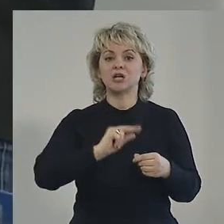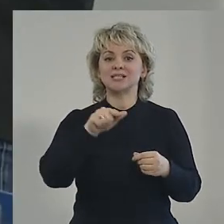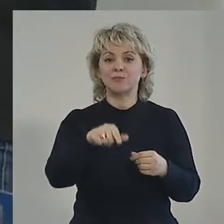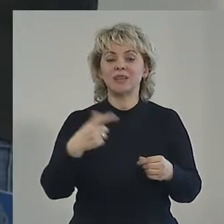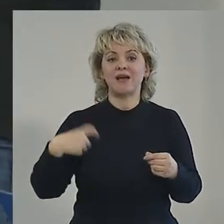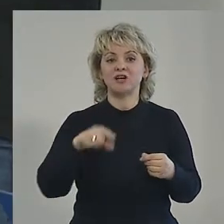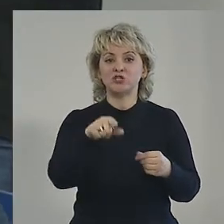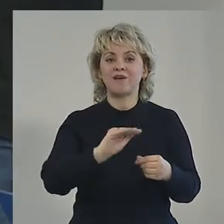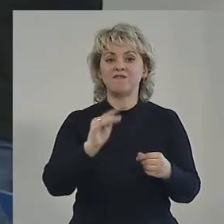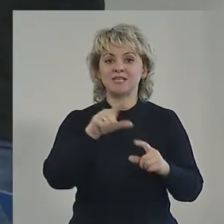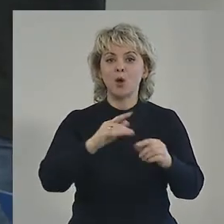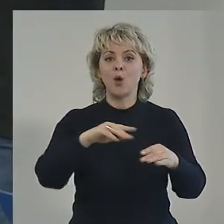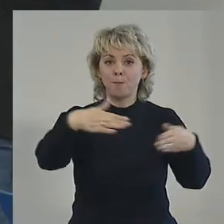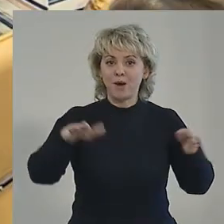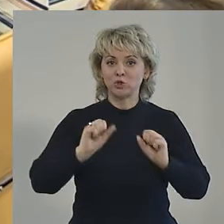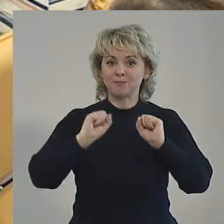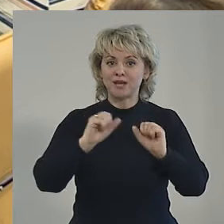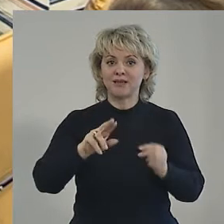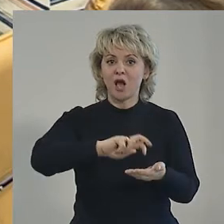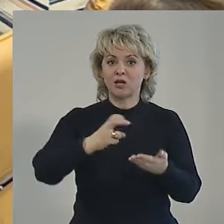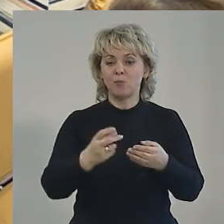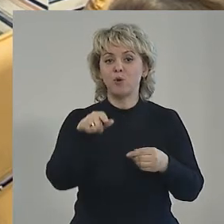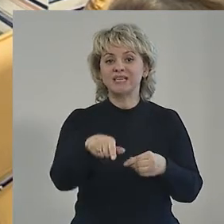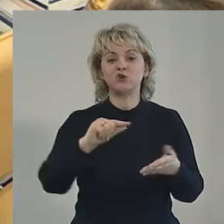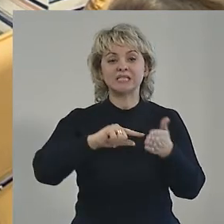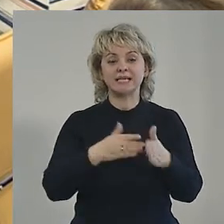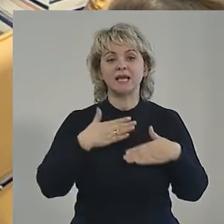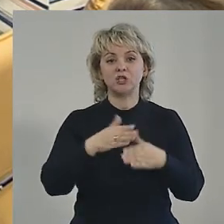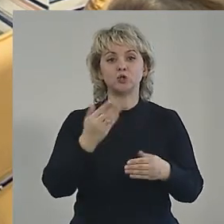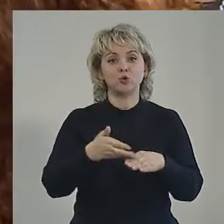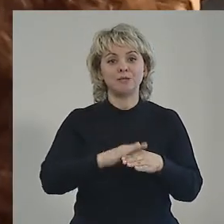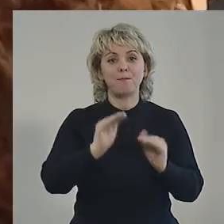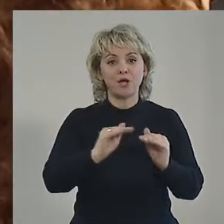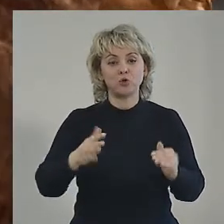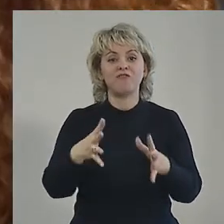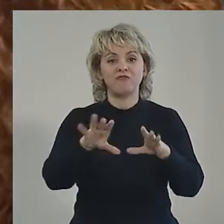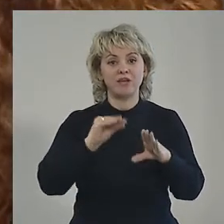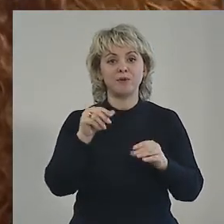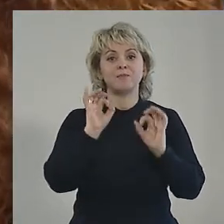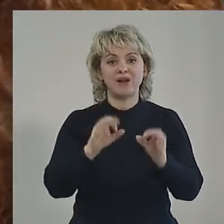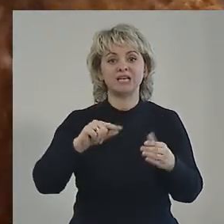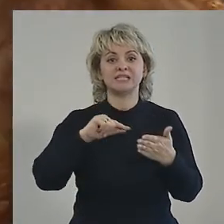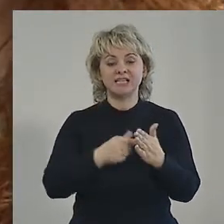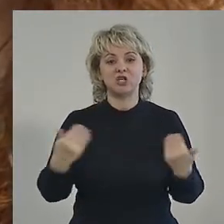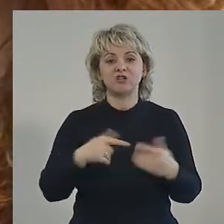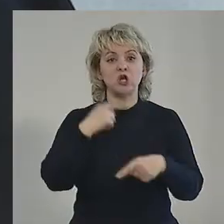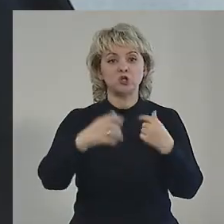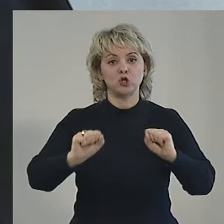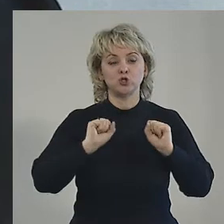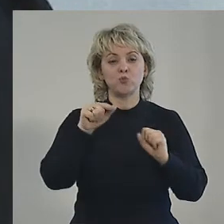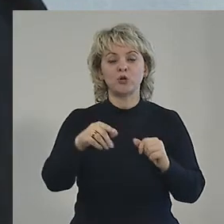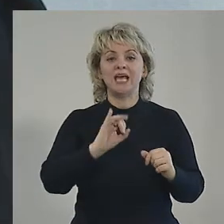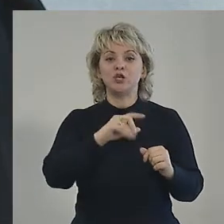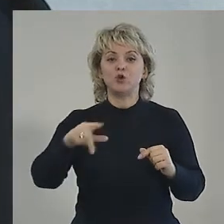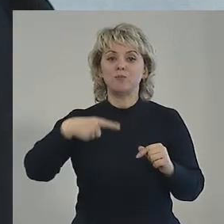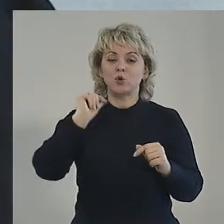разработанный в Новочеркасске Федерацией батута и спортивной акробатики. Его цель – помочь трудным подросткам выбрать правильные цели в жизни через спорт. В